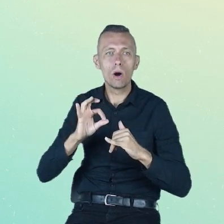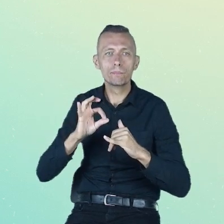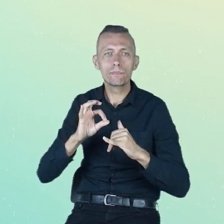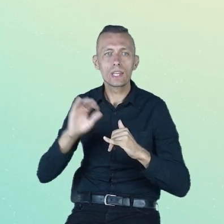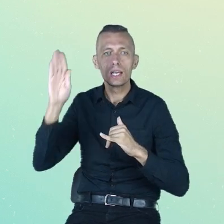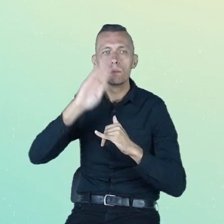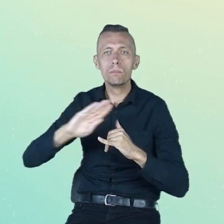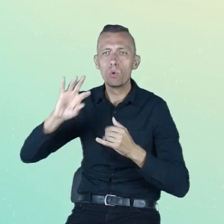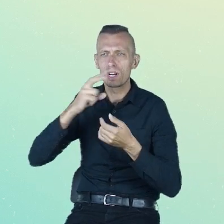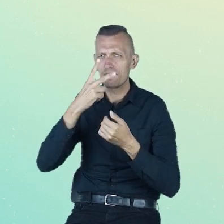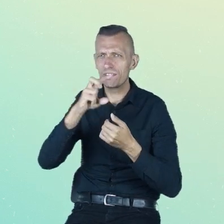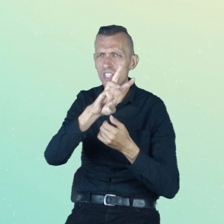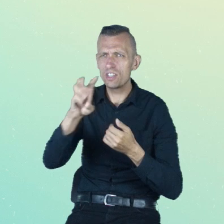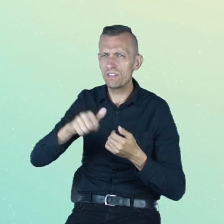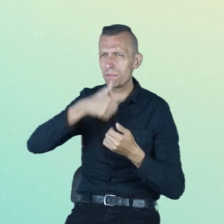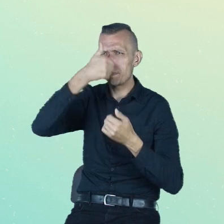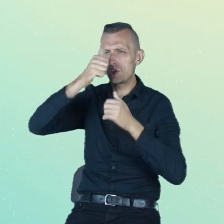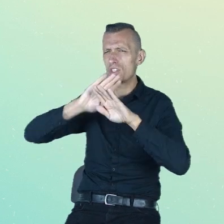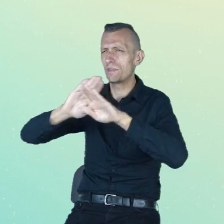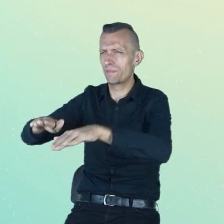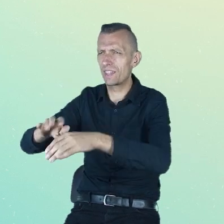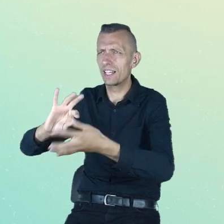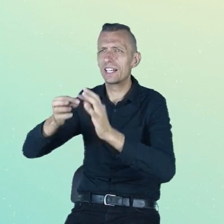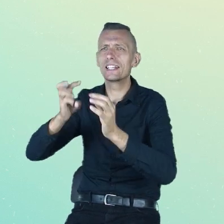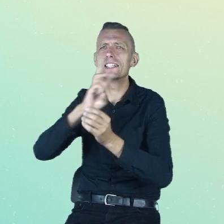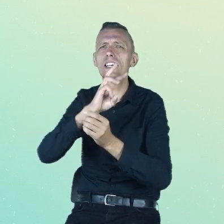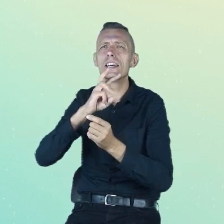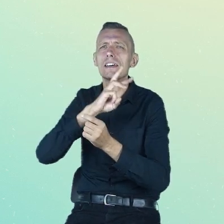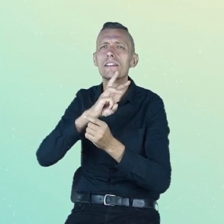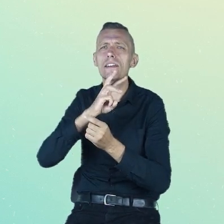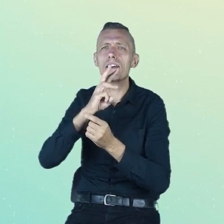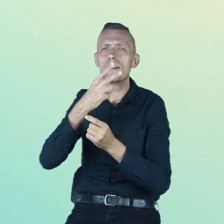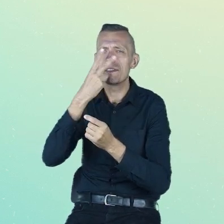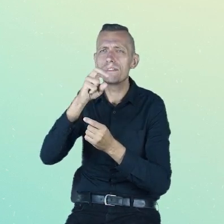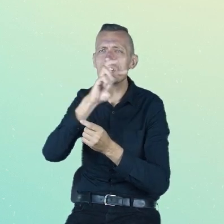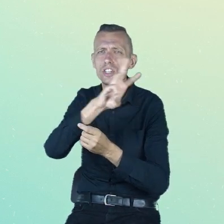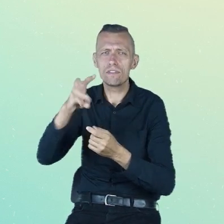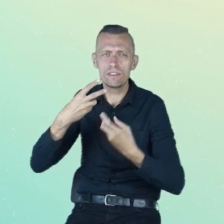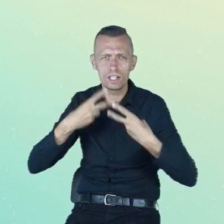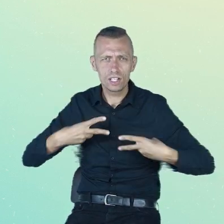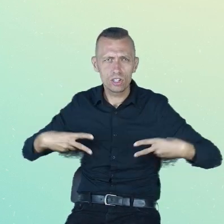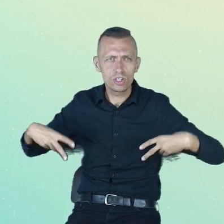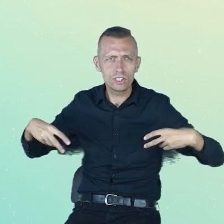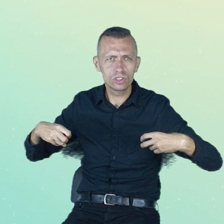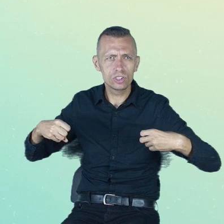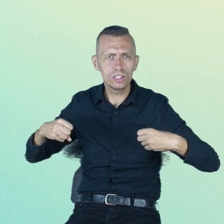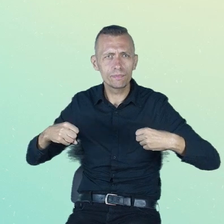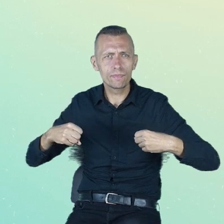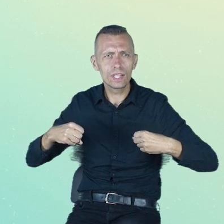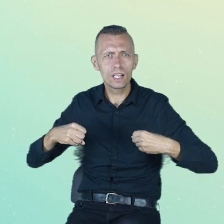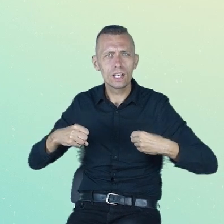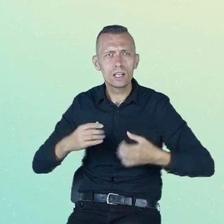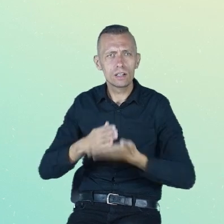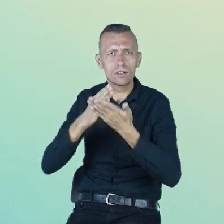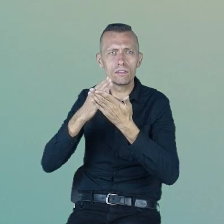daje łaskę. Uniżcie się więc pod mocną ręką Boga, aby was wywyższył w swoim czasie. Wiecie, mam